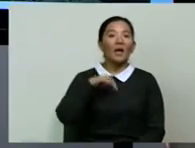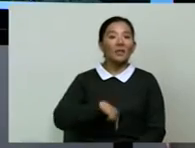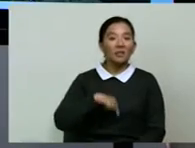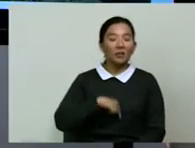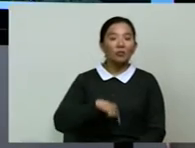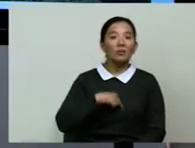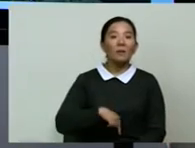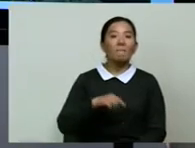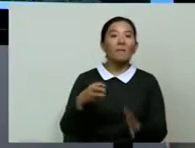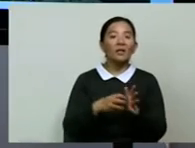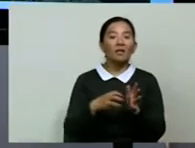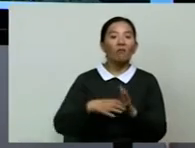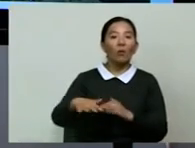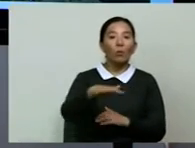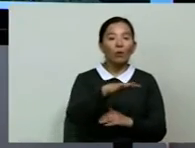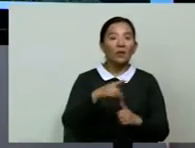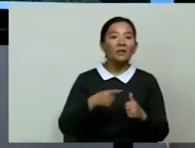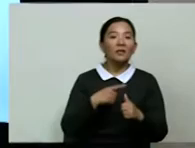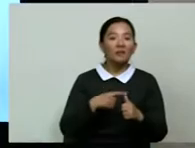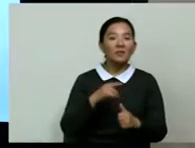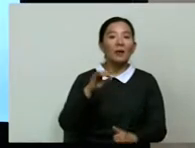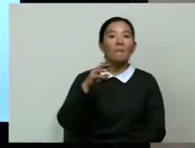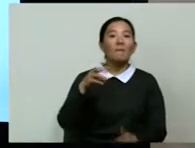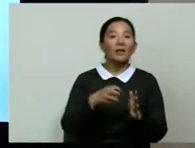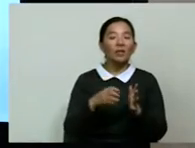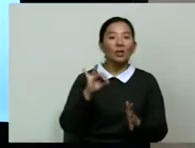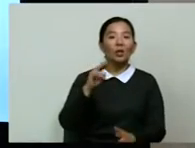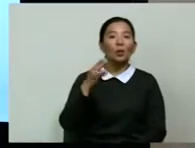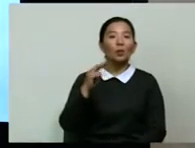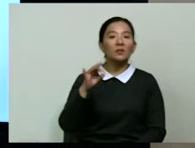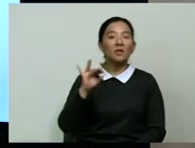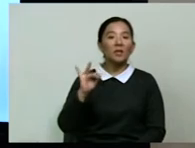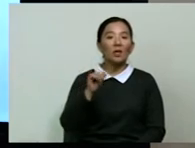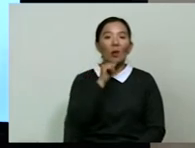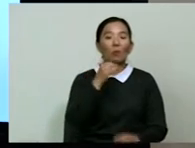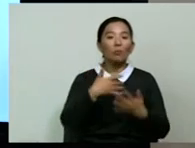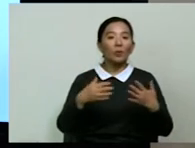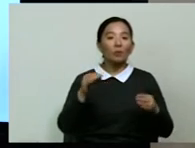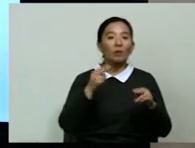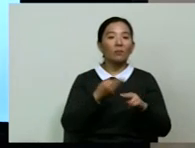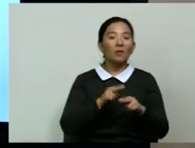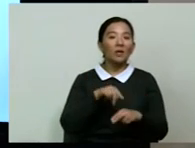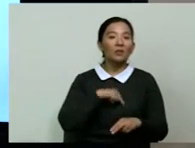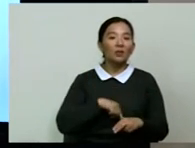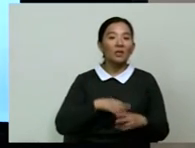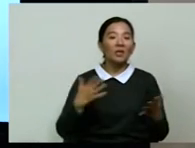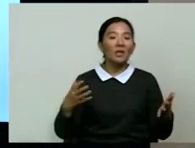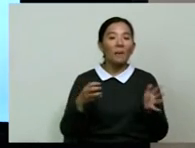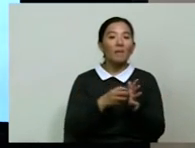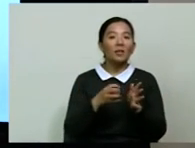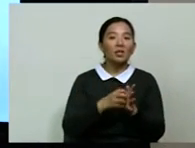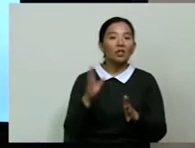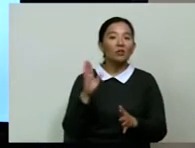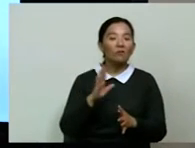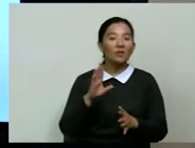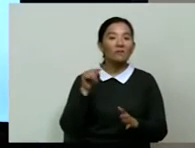Характеристикой магнитного поля является магнитная индукция. И прибор, измеряющий характеристику магнитного поля или магнитные